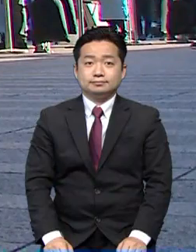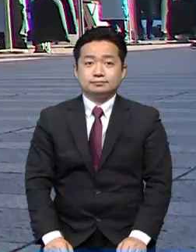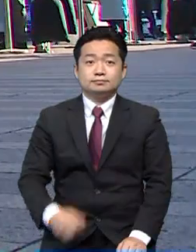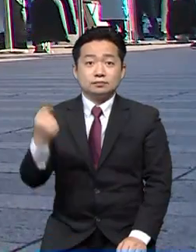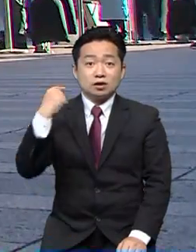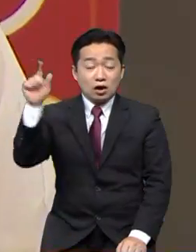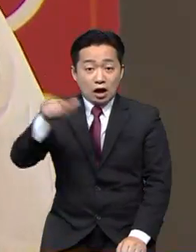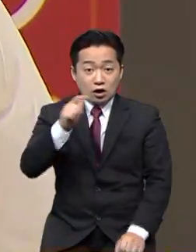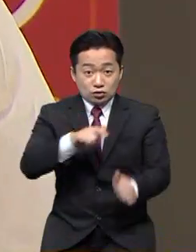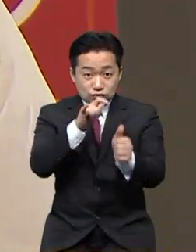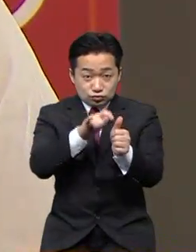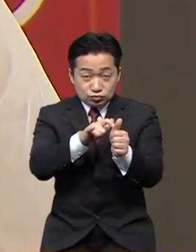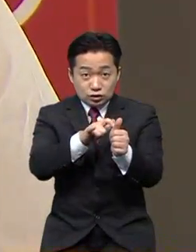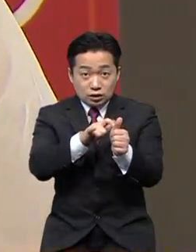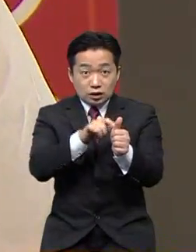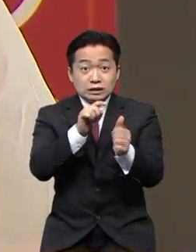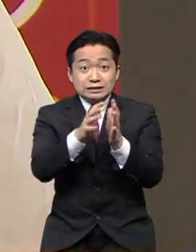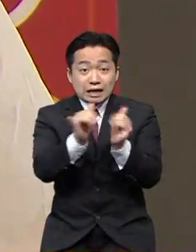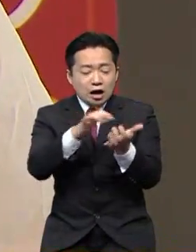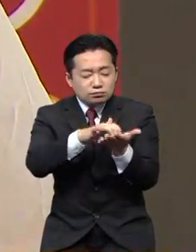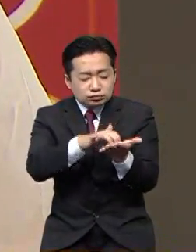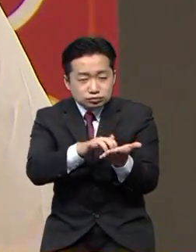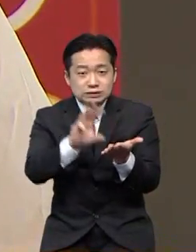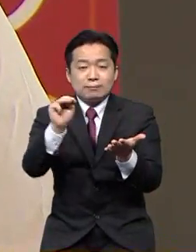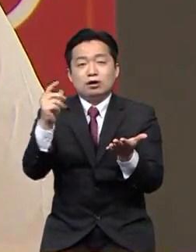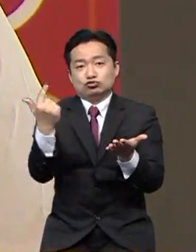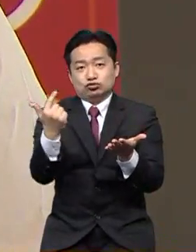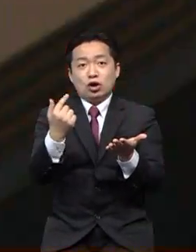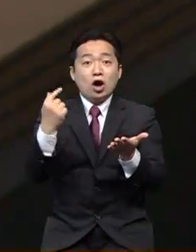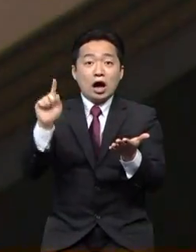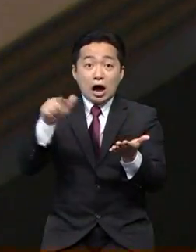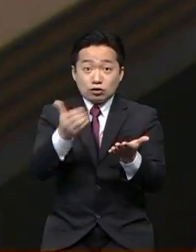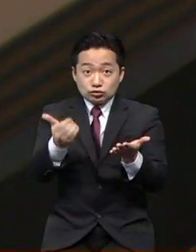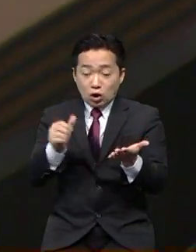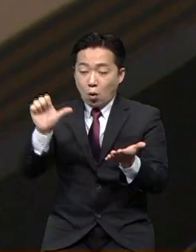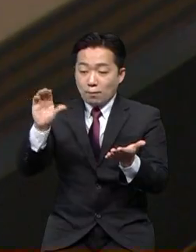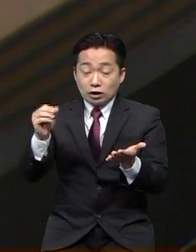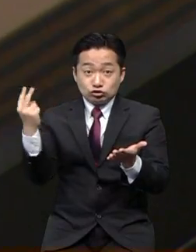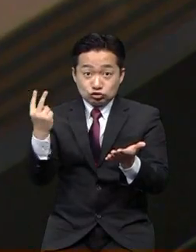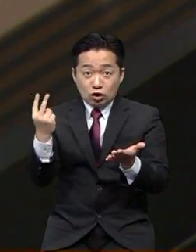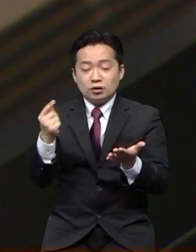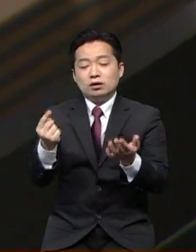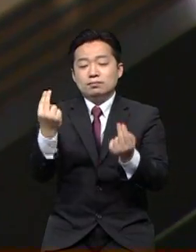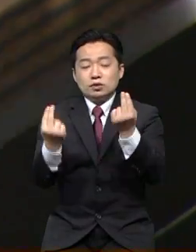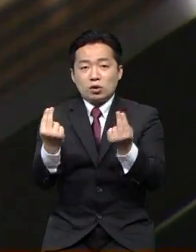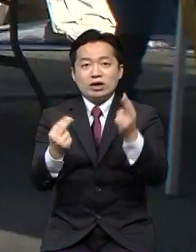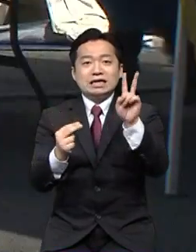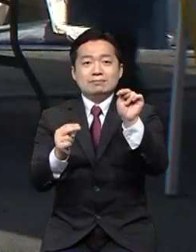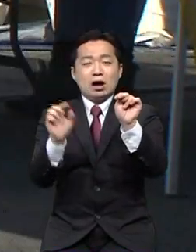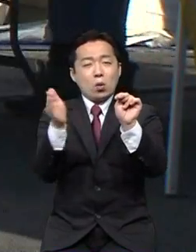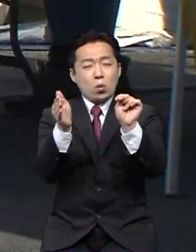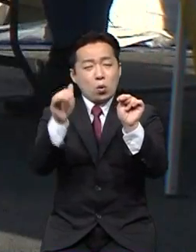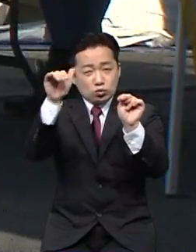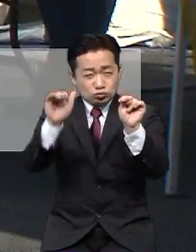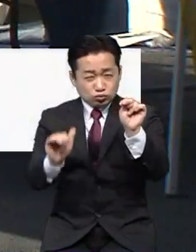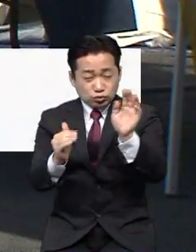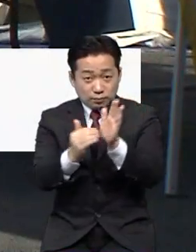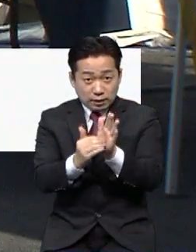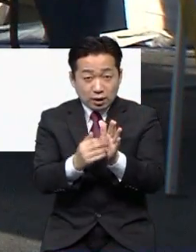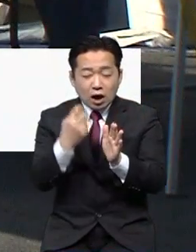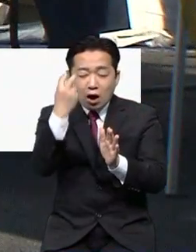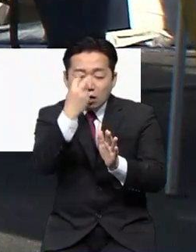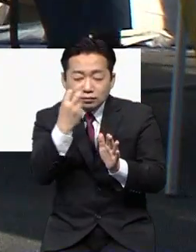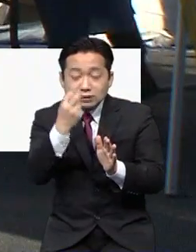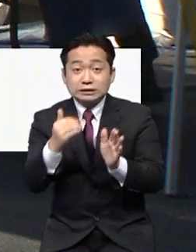어제 하루 검사 건수는 3만 6천여 건으로 전날 5만 6천여 건보다 2만 건 가까이 적었습니다. 하지만 역대